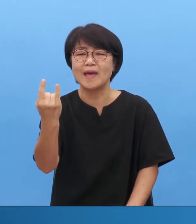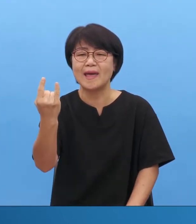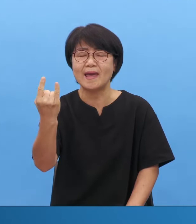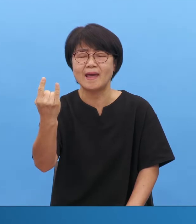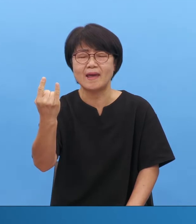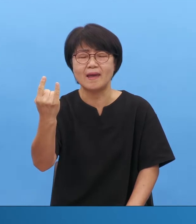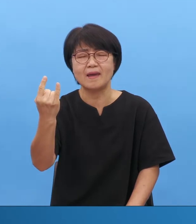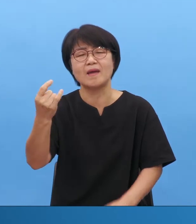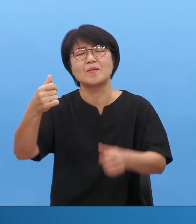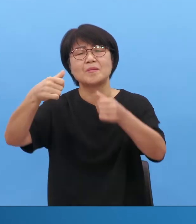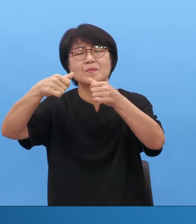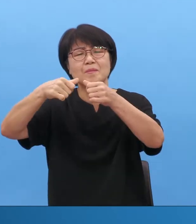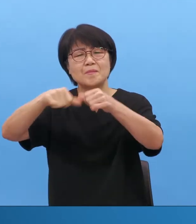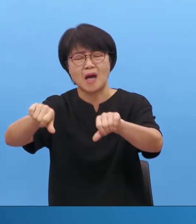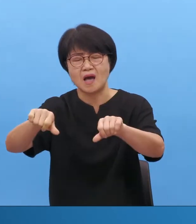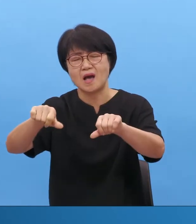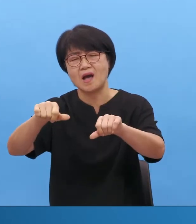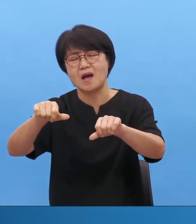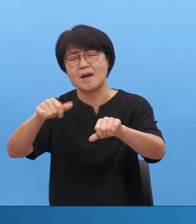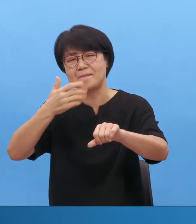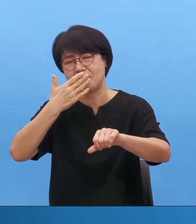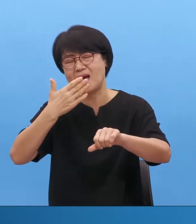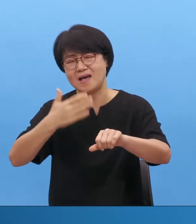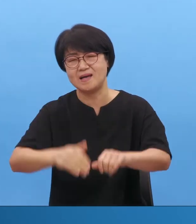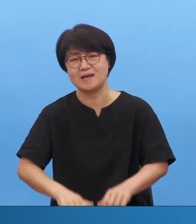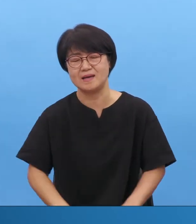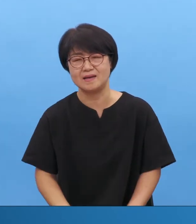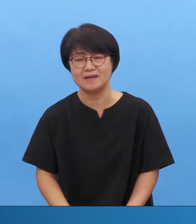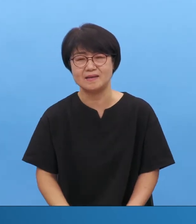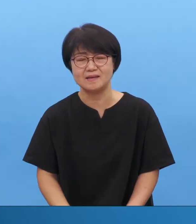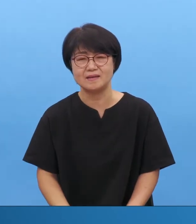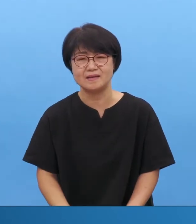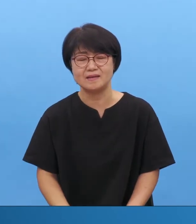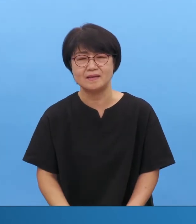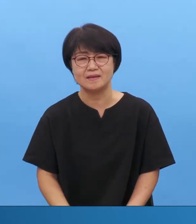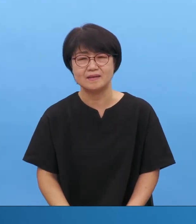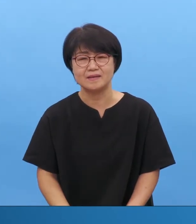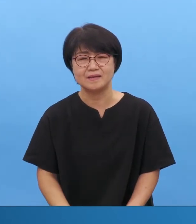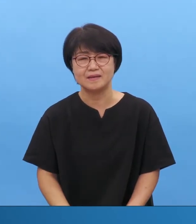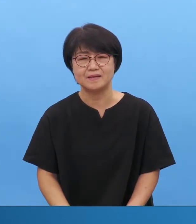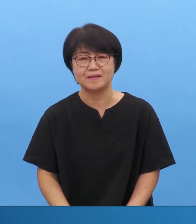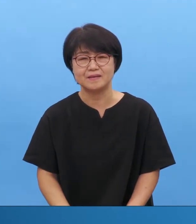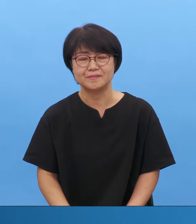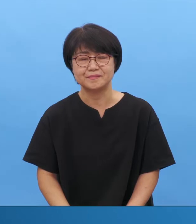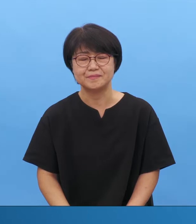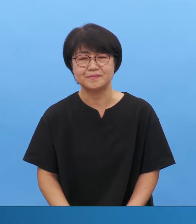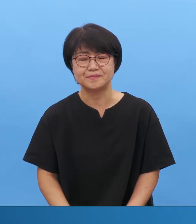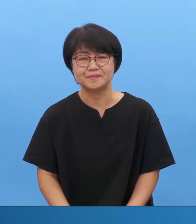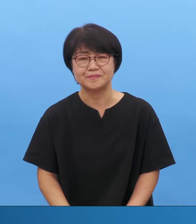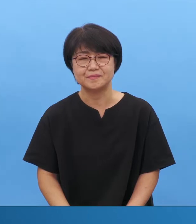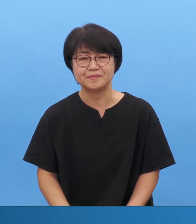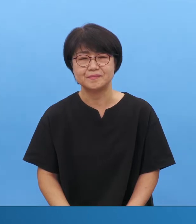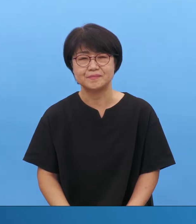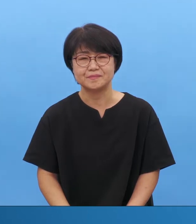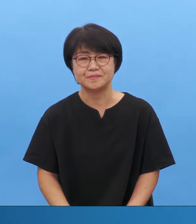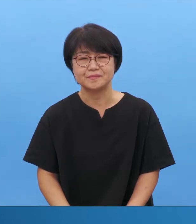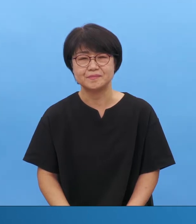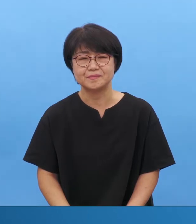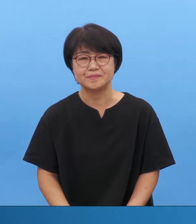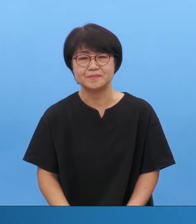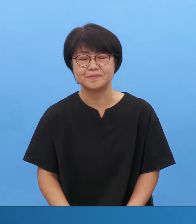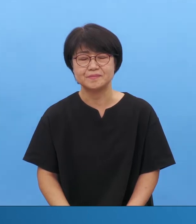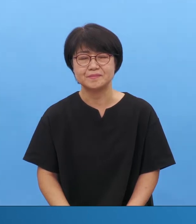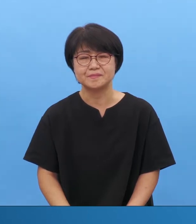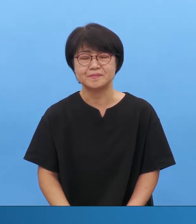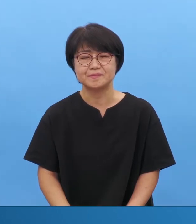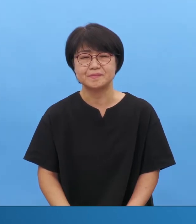all, but they have the cells in their brain cells 별 표 안 damaged. 나잖아요. And you can't see that. 그러니까 안타깝게도 그 사람들 막 페루 사람들이 환경이 좀 조심이